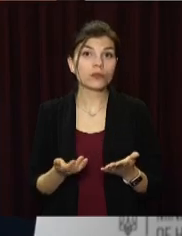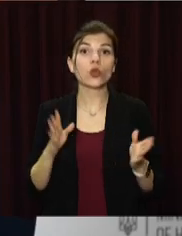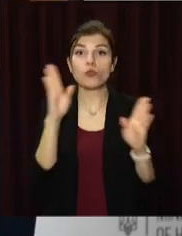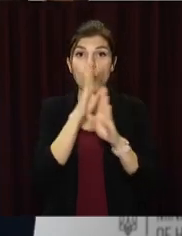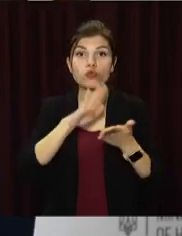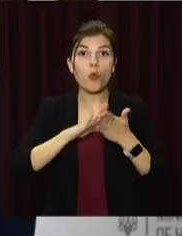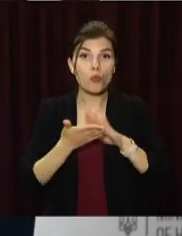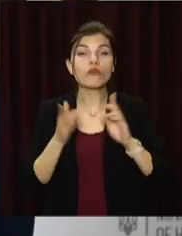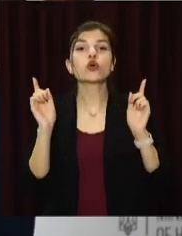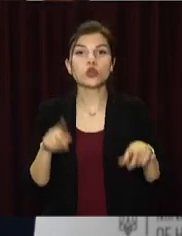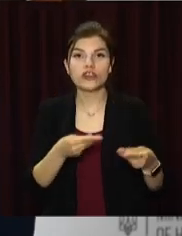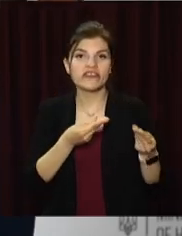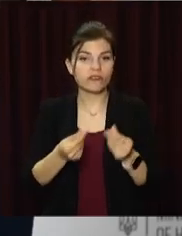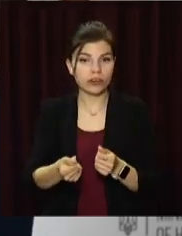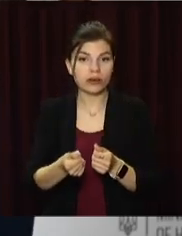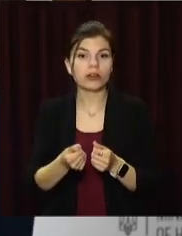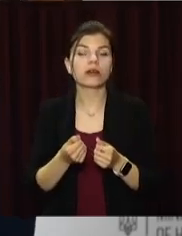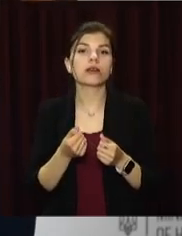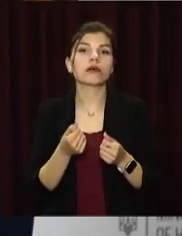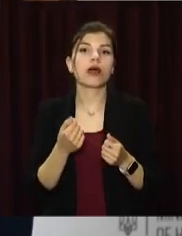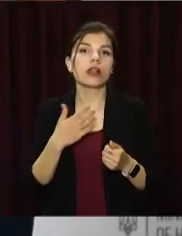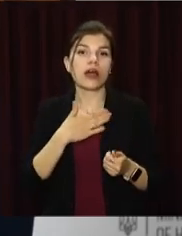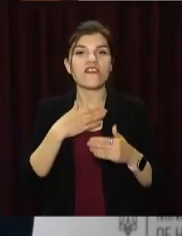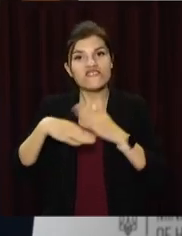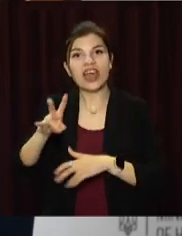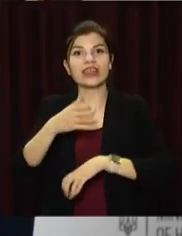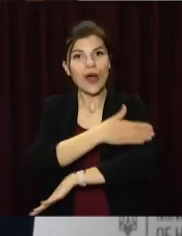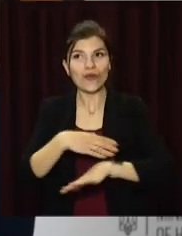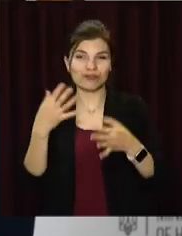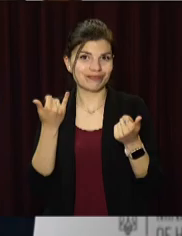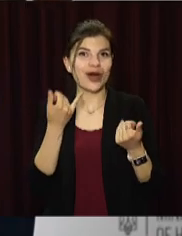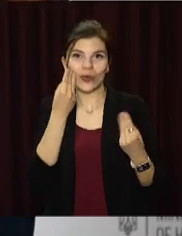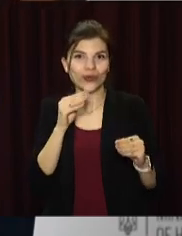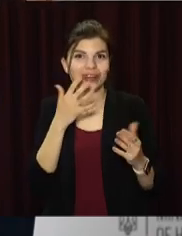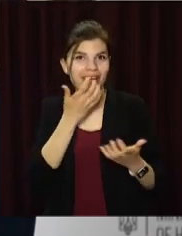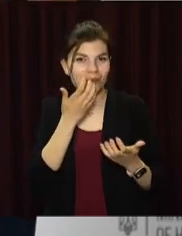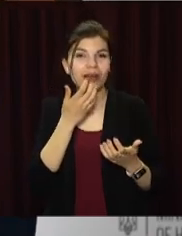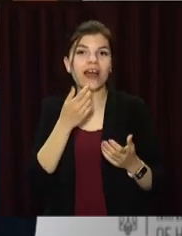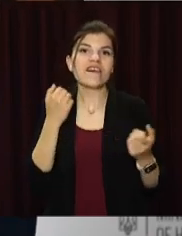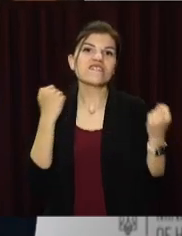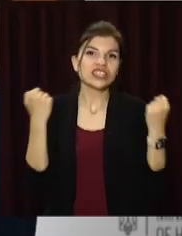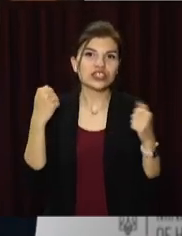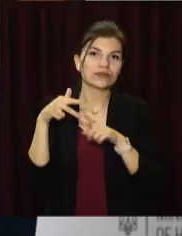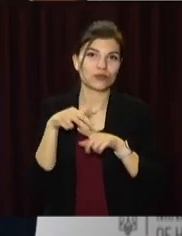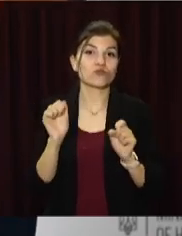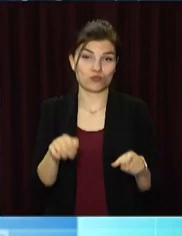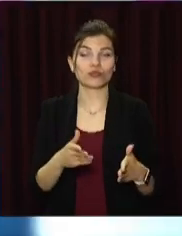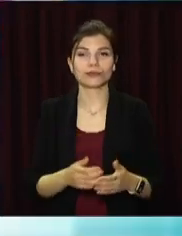погодні умови також сприяють нам вийти на вулицю і зробити певні фізичні